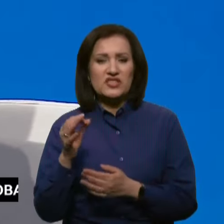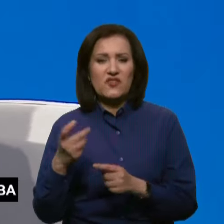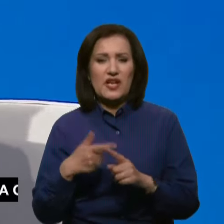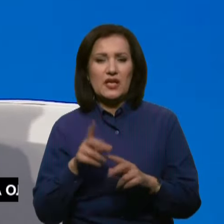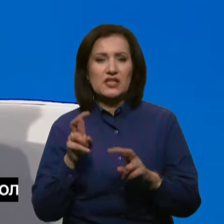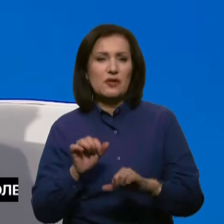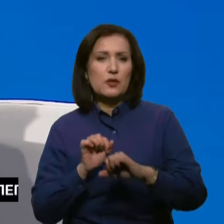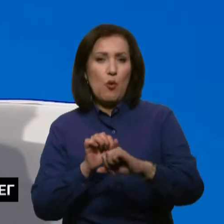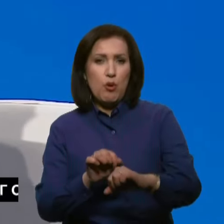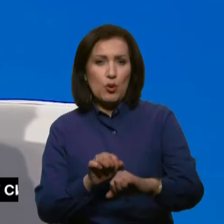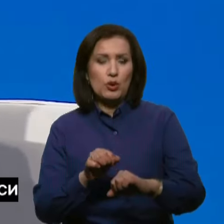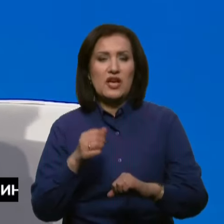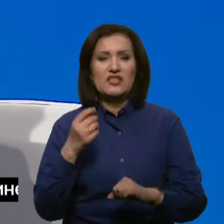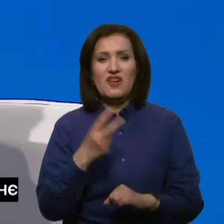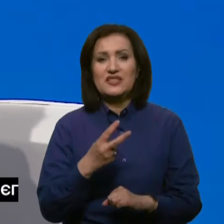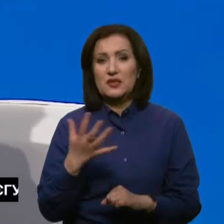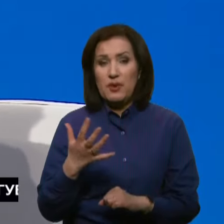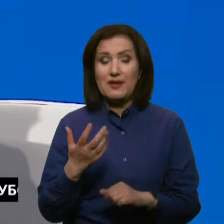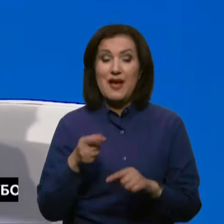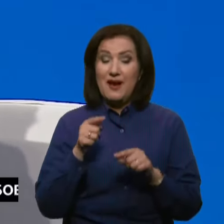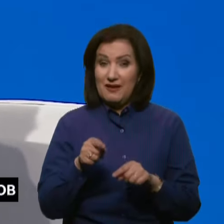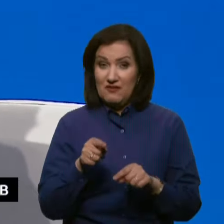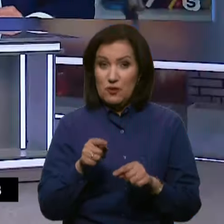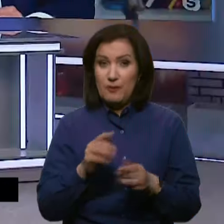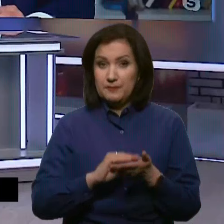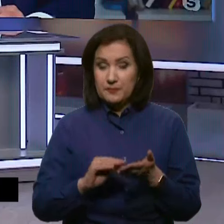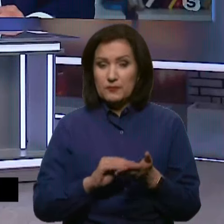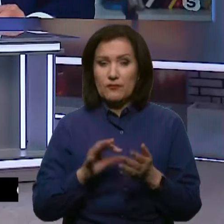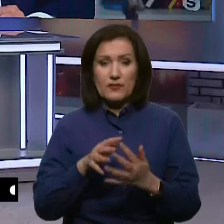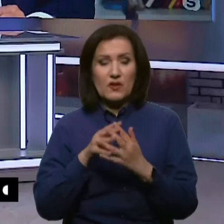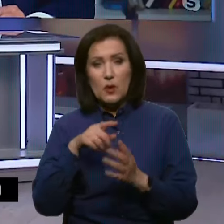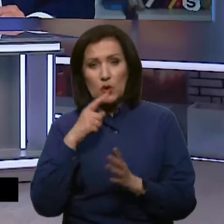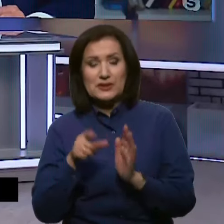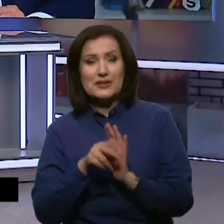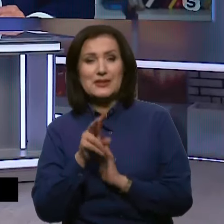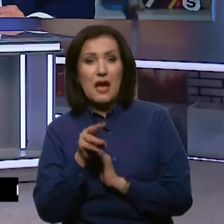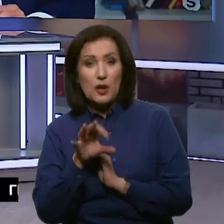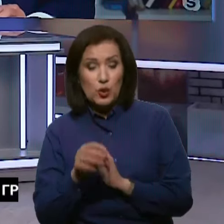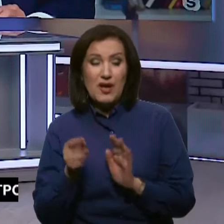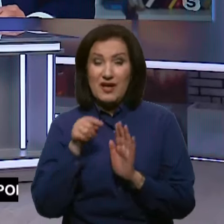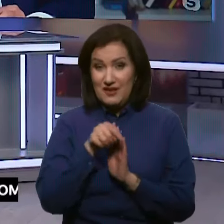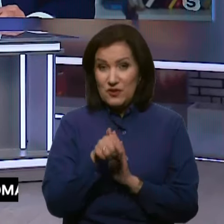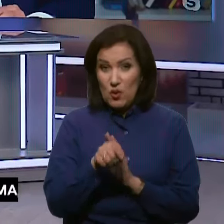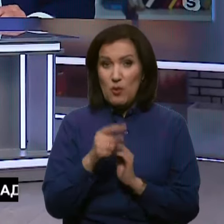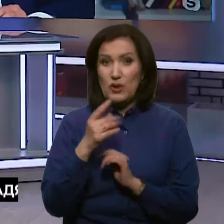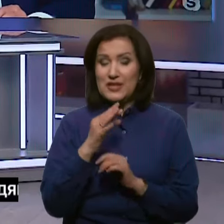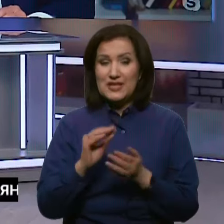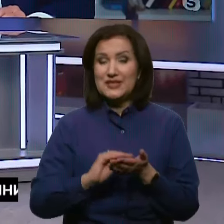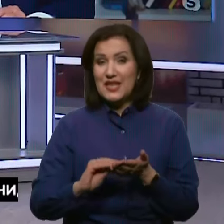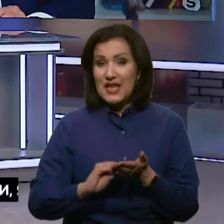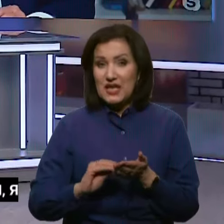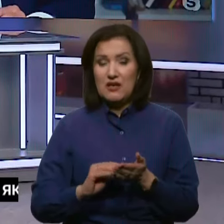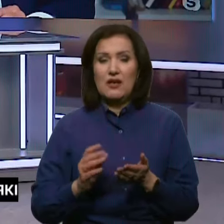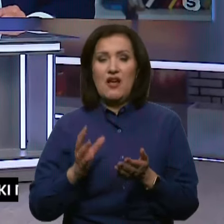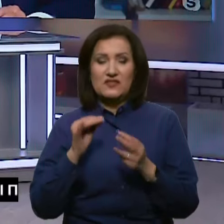називається «Оборона Альянсу 2025». І от у ньому якраз йдеться про війну Росії з НАТО, і в ньому, зокрема, один зі сценаріїв